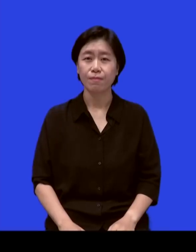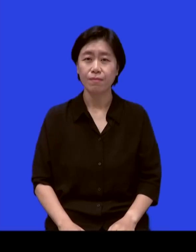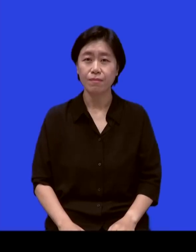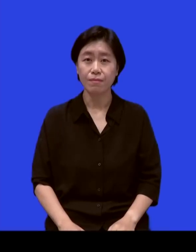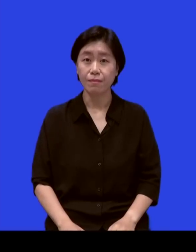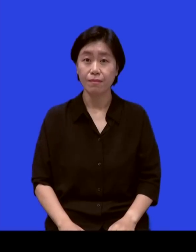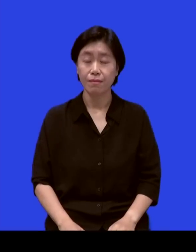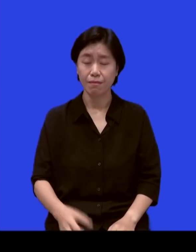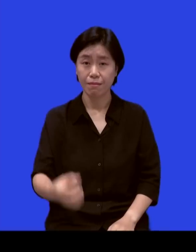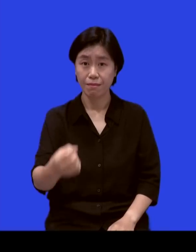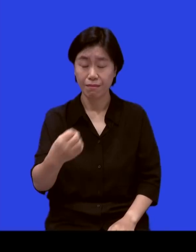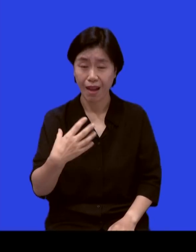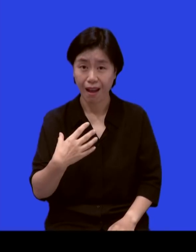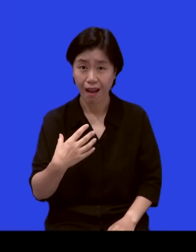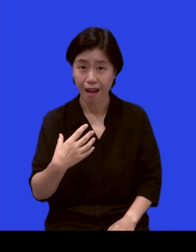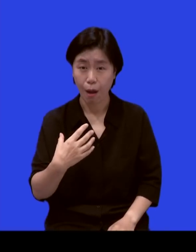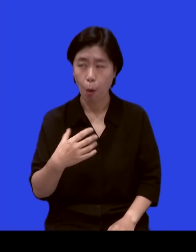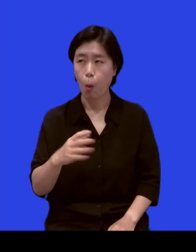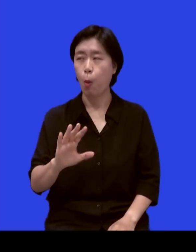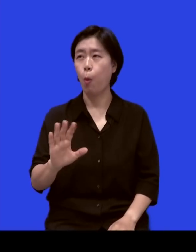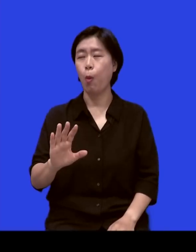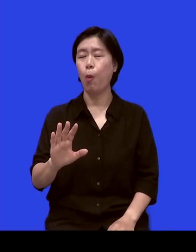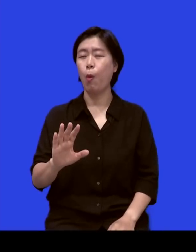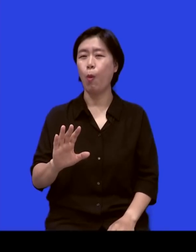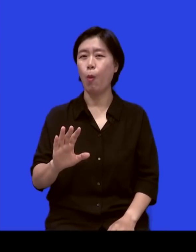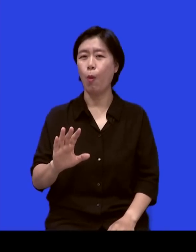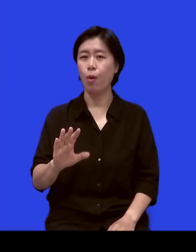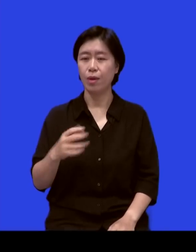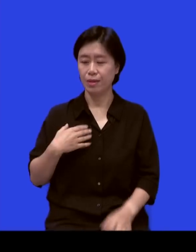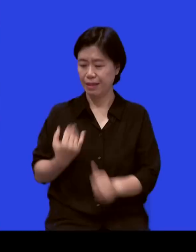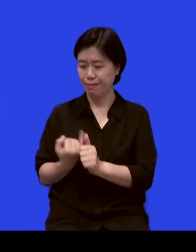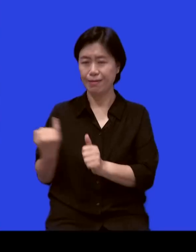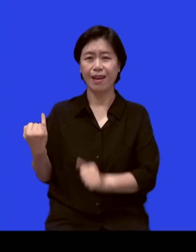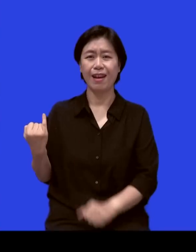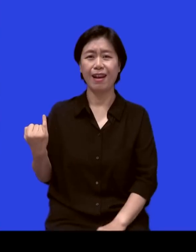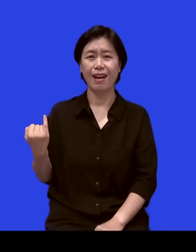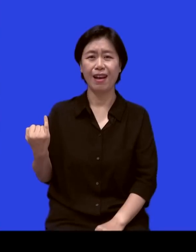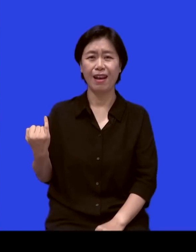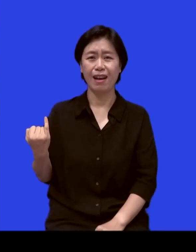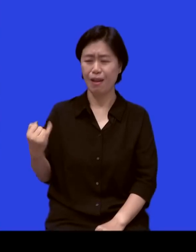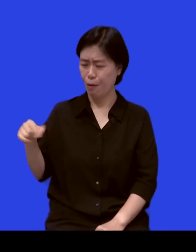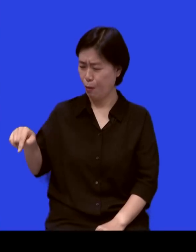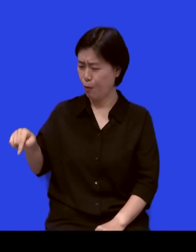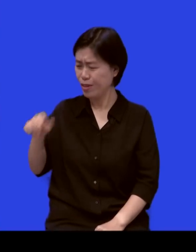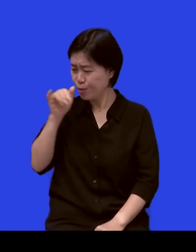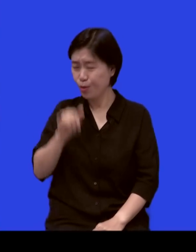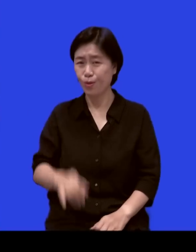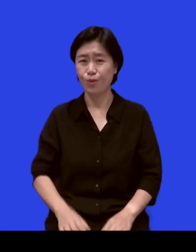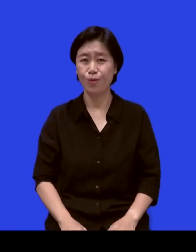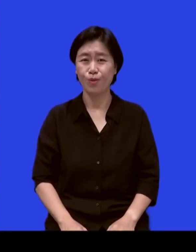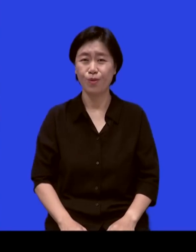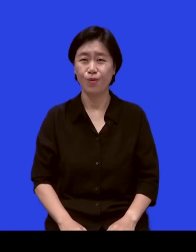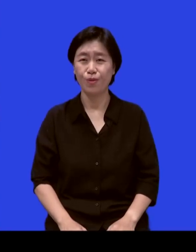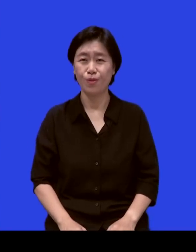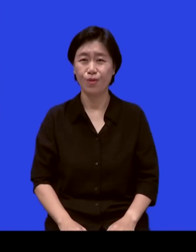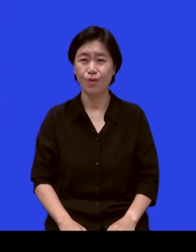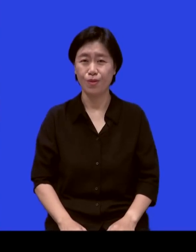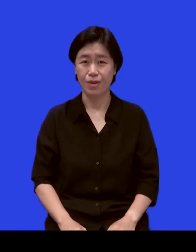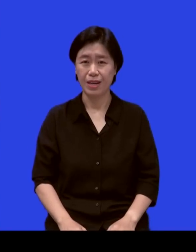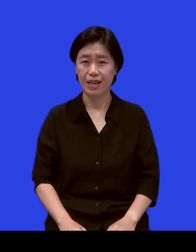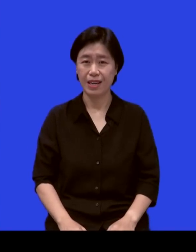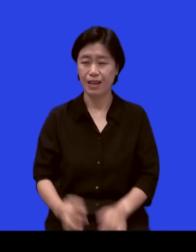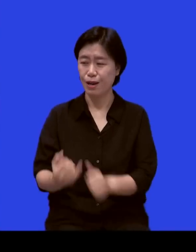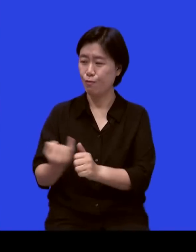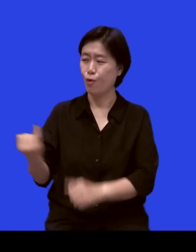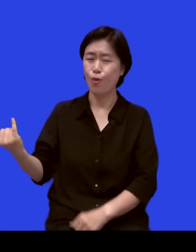이런 멘트를 제가 하지만. 들을 수 있을 거라고 만약에 상상을 했다면 우리 집사람 같이 안 왔어야 되나? 그러니까 일단 끝나고 너무 아니, 왜 아, 저는- 얘기 들어봐야 돼. 아니, 속속은